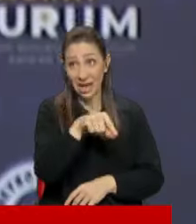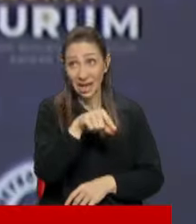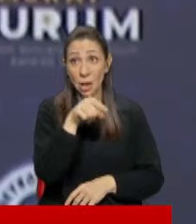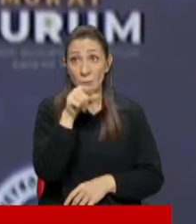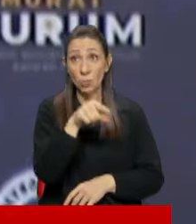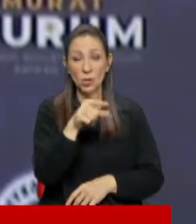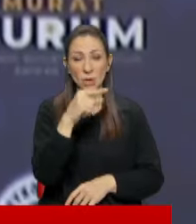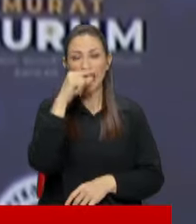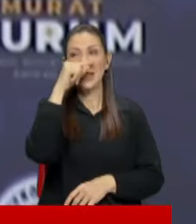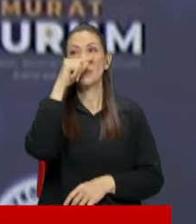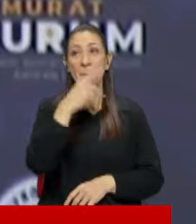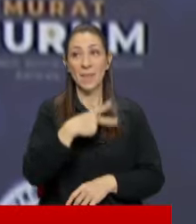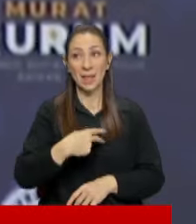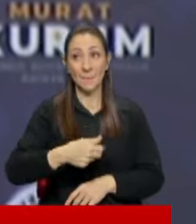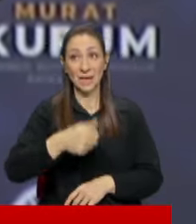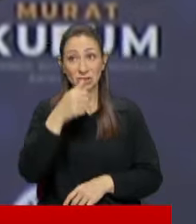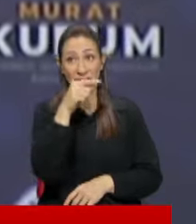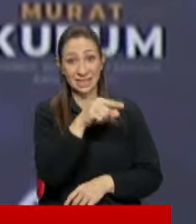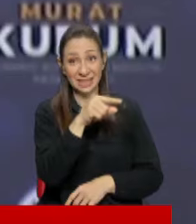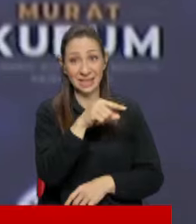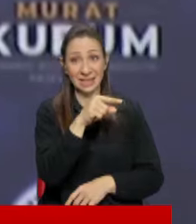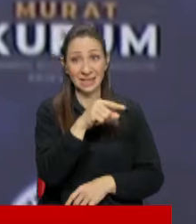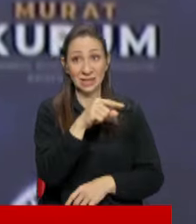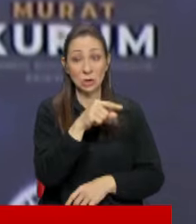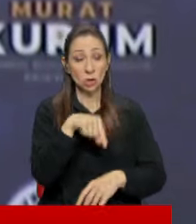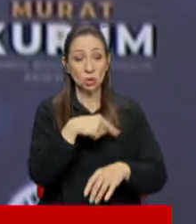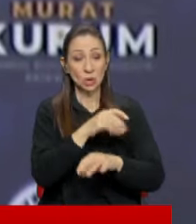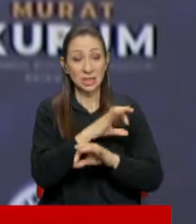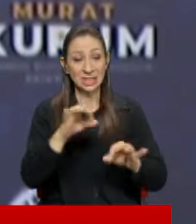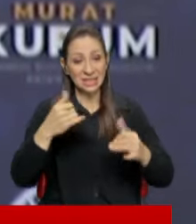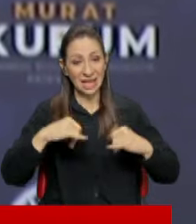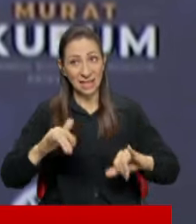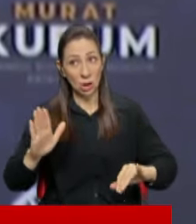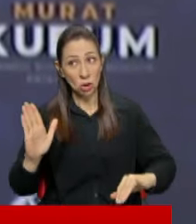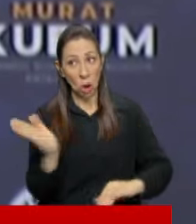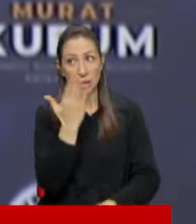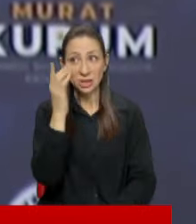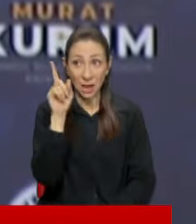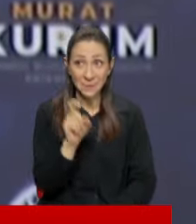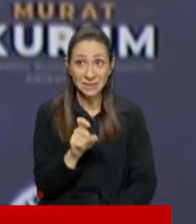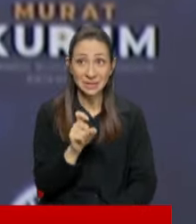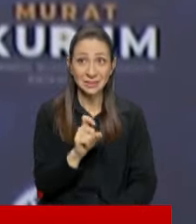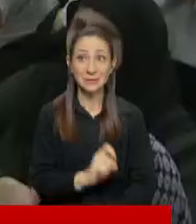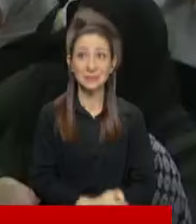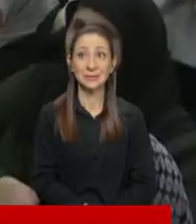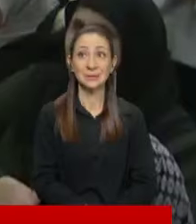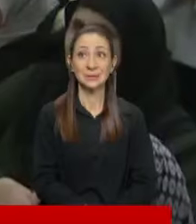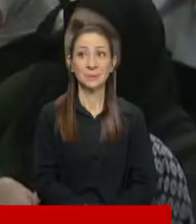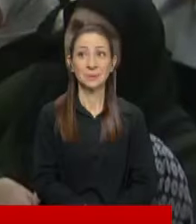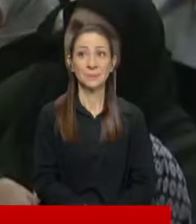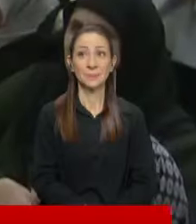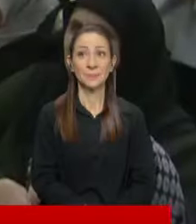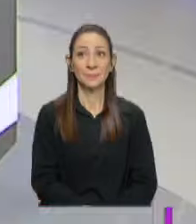bu kibirli belediye başkanını süresiz tatile gönderecek miyiz?